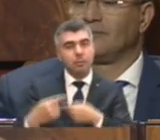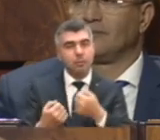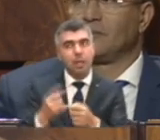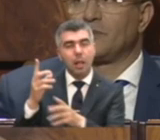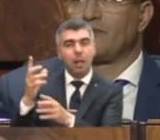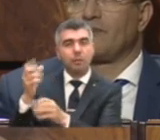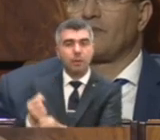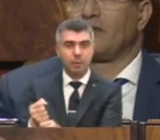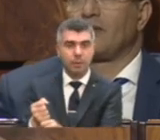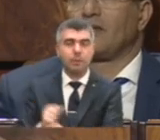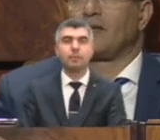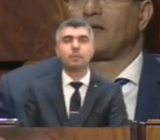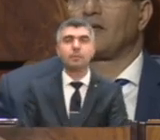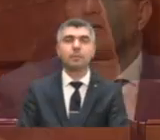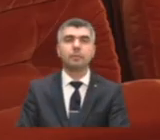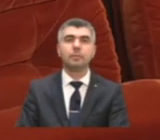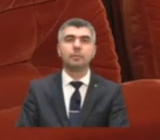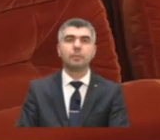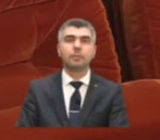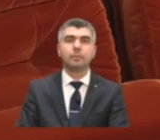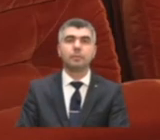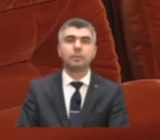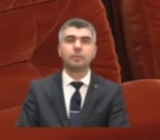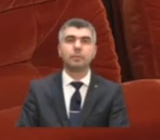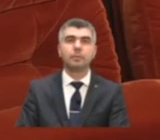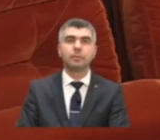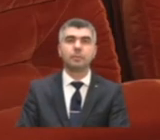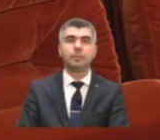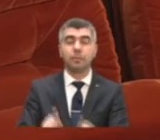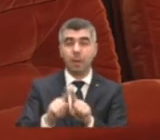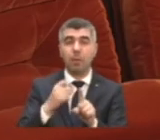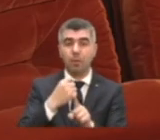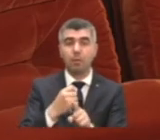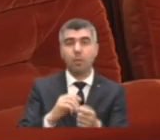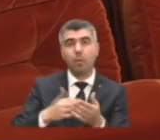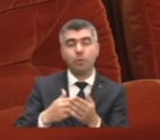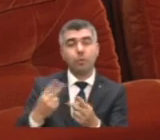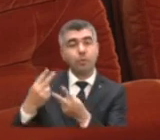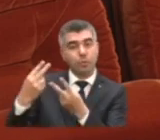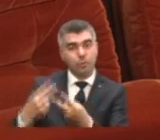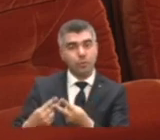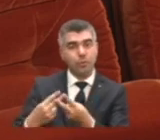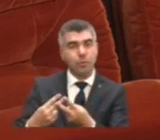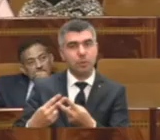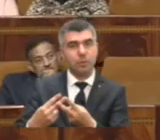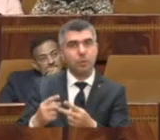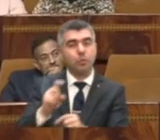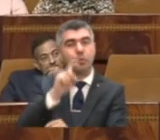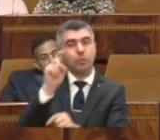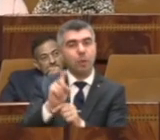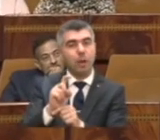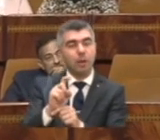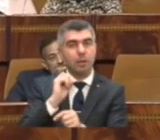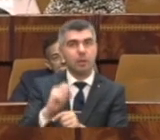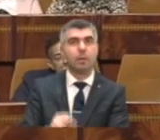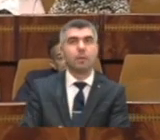الشفاء العاجل. مع ذلك أصريتي باش تحضري في الجلسة ديال الأسئلة، وهذا دليل